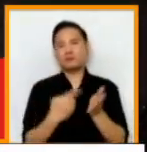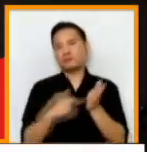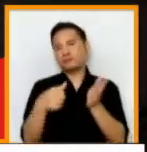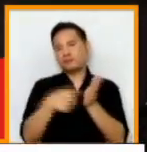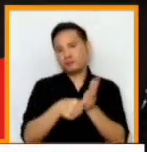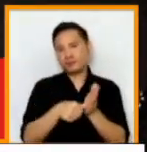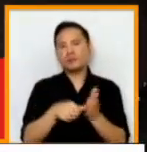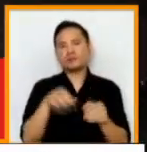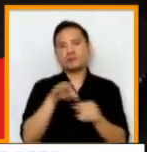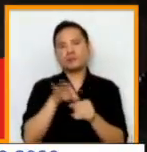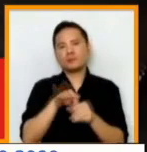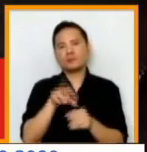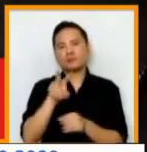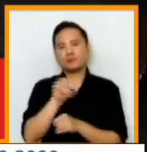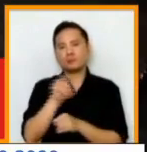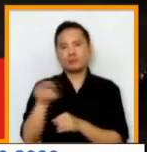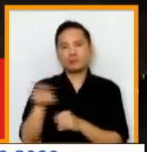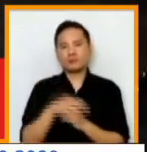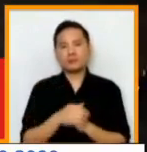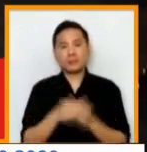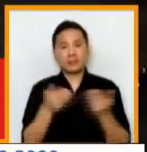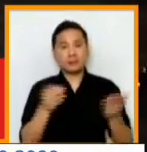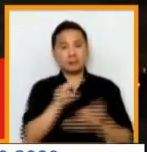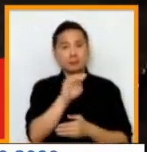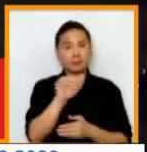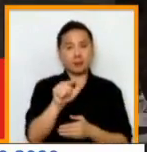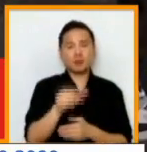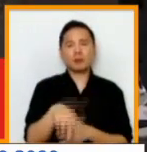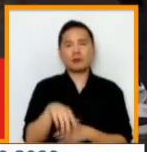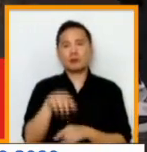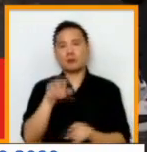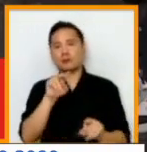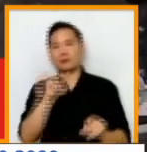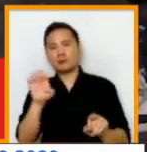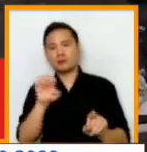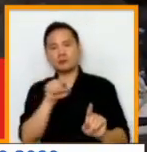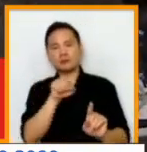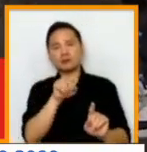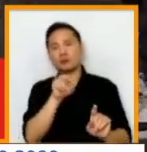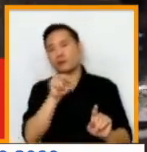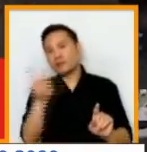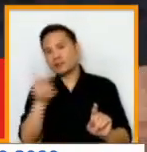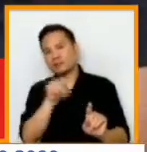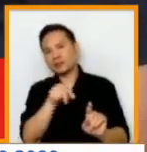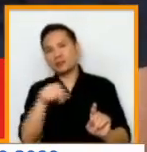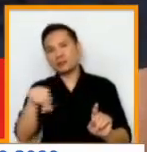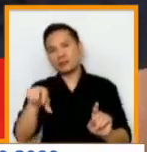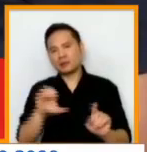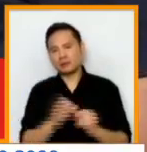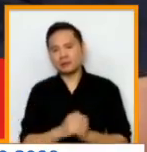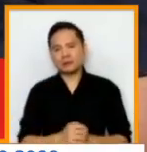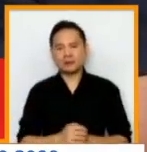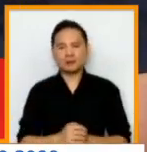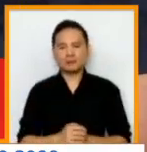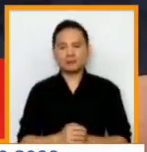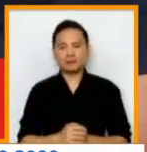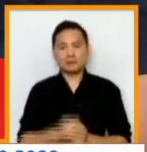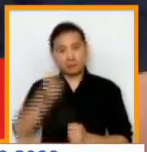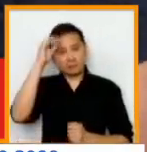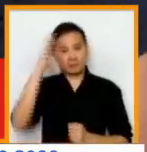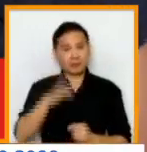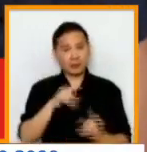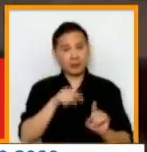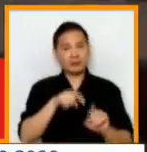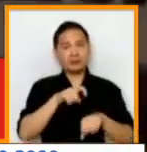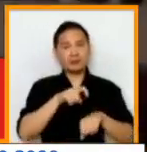sa tapat ng isang mall sa Quirino Highway sa Novaliches, Quezon City. Nasa unahan ng pila si Mang Danilo na alas 5 pa lang ng hapon nagtungo